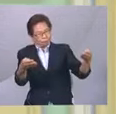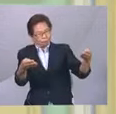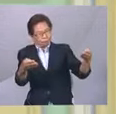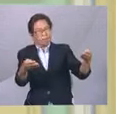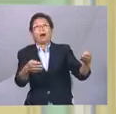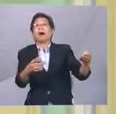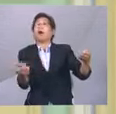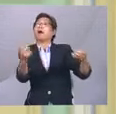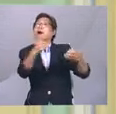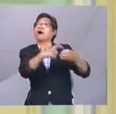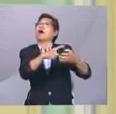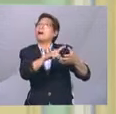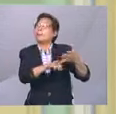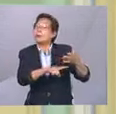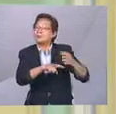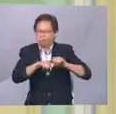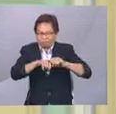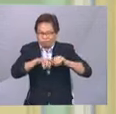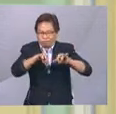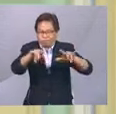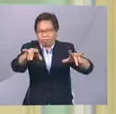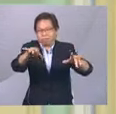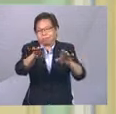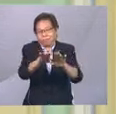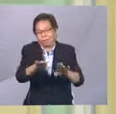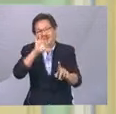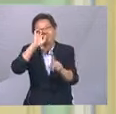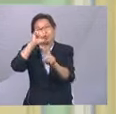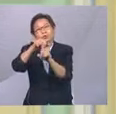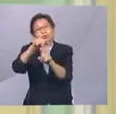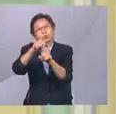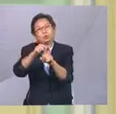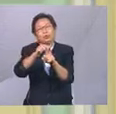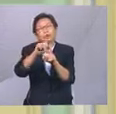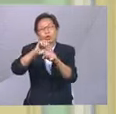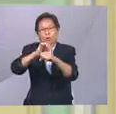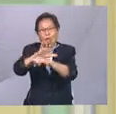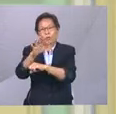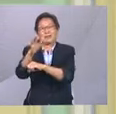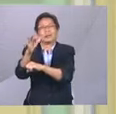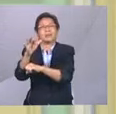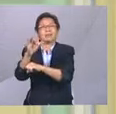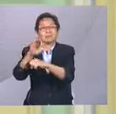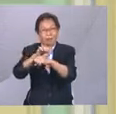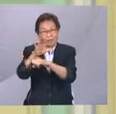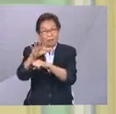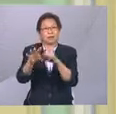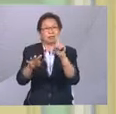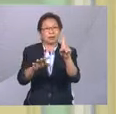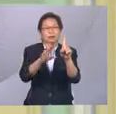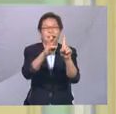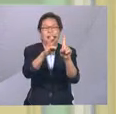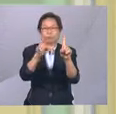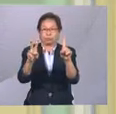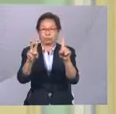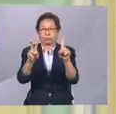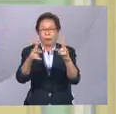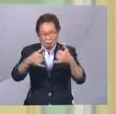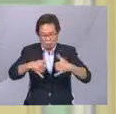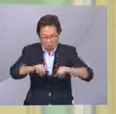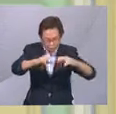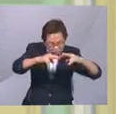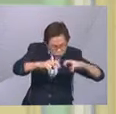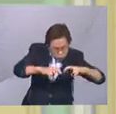penyebaran berita palsu komik nanti sebanyak 162 masih dalam